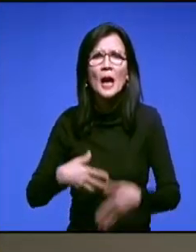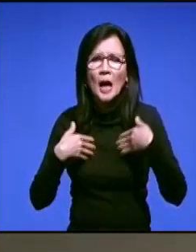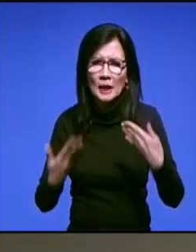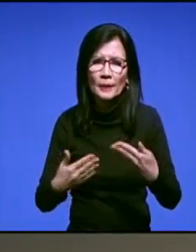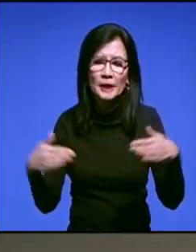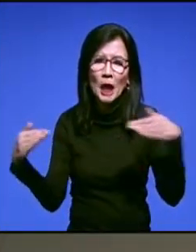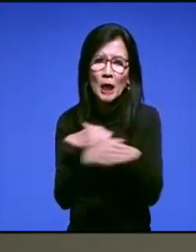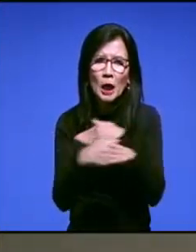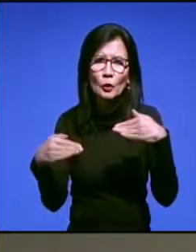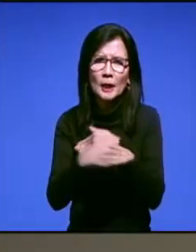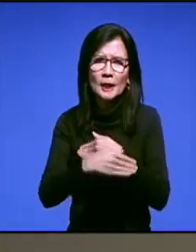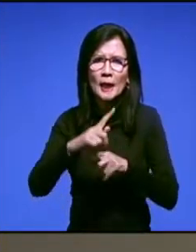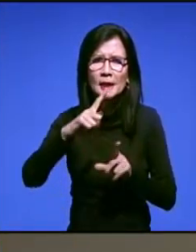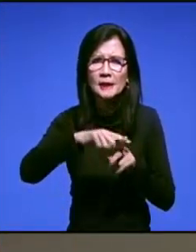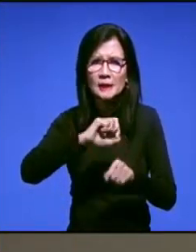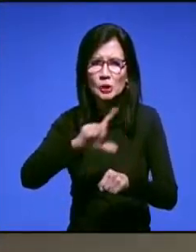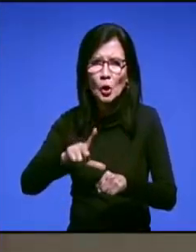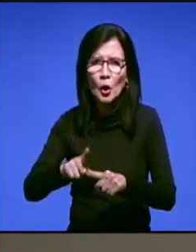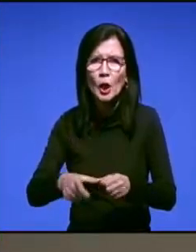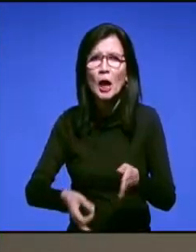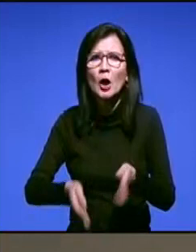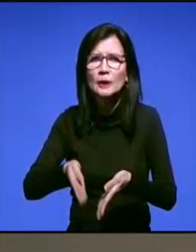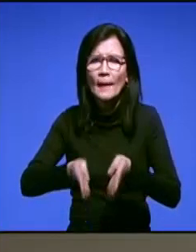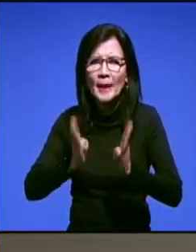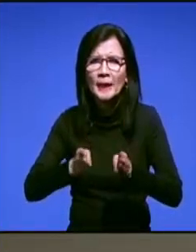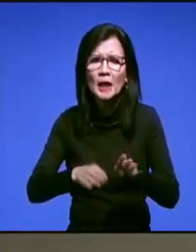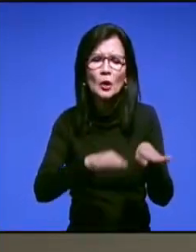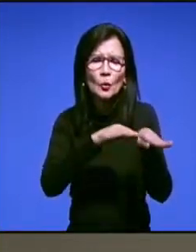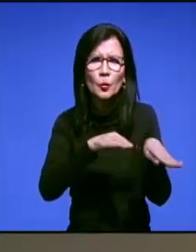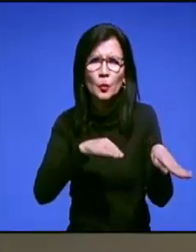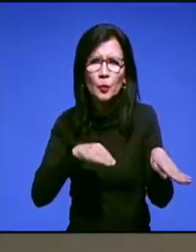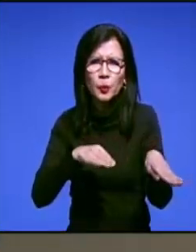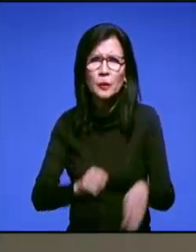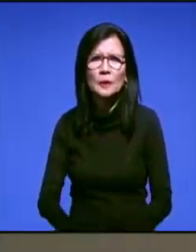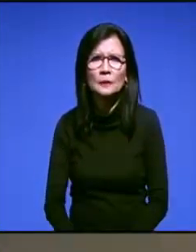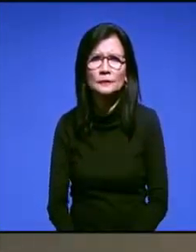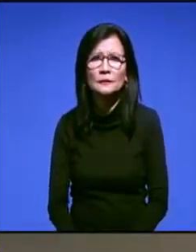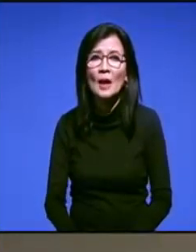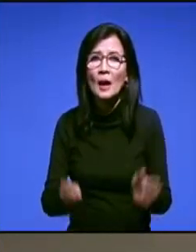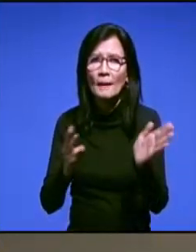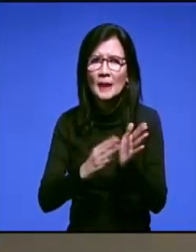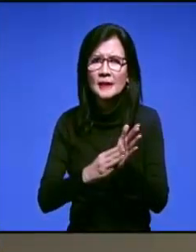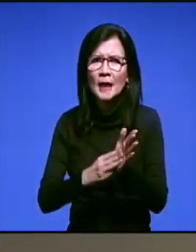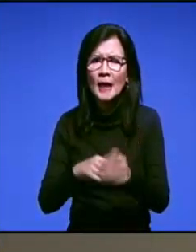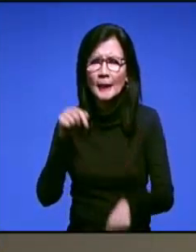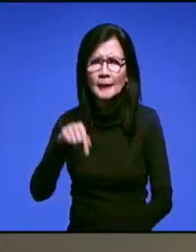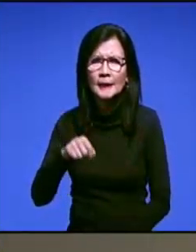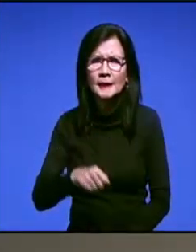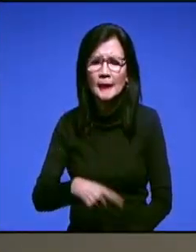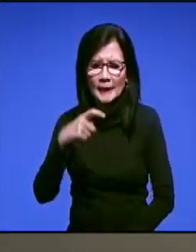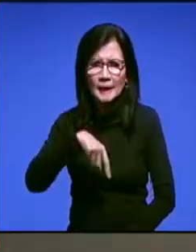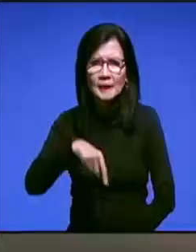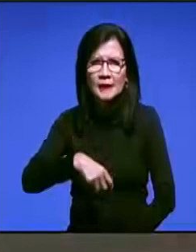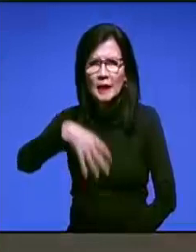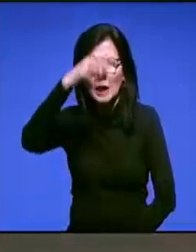lalu lintas di jalan tol Bandar Selamat tersendat versi Erlangga melaporkan kasus kecelakaan ini kini sudah ditangani